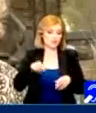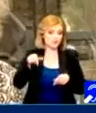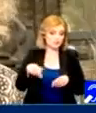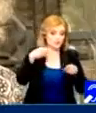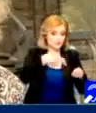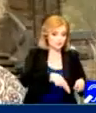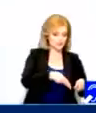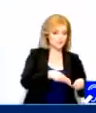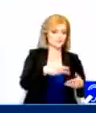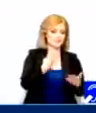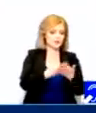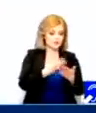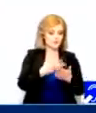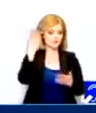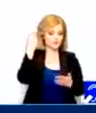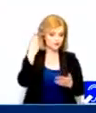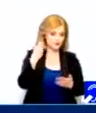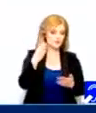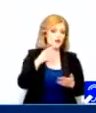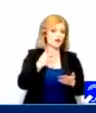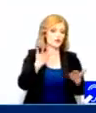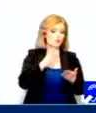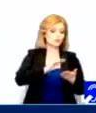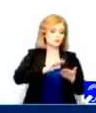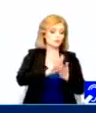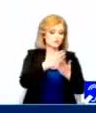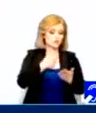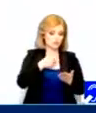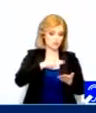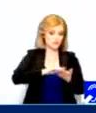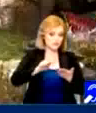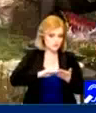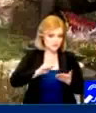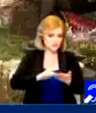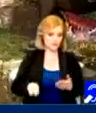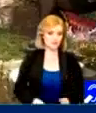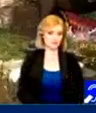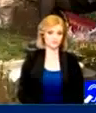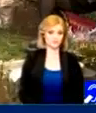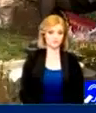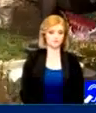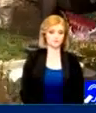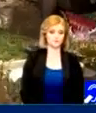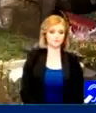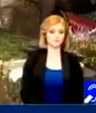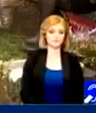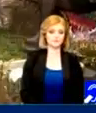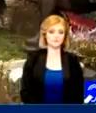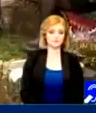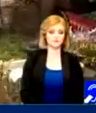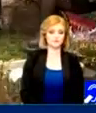timp. Și de ce acum, în aprilie? Pentru că în aprilie era